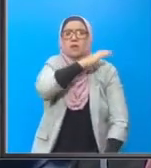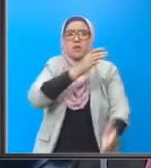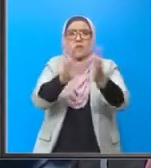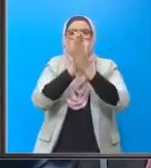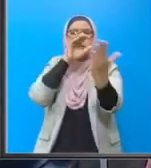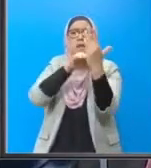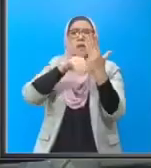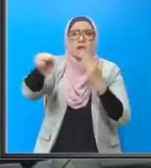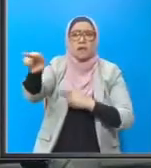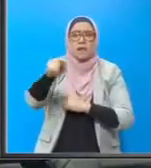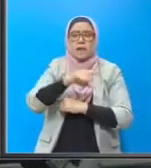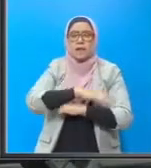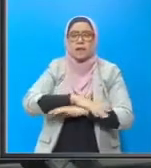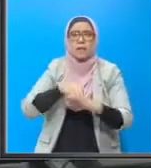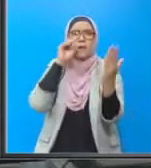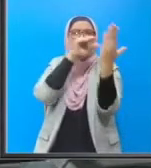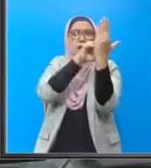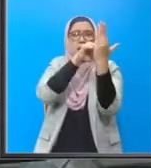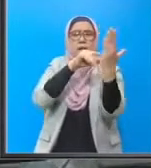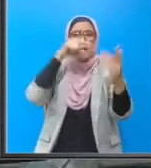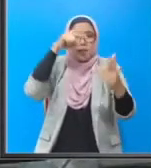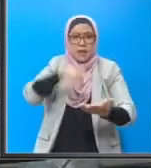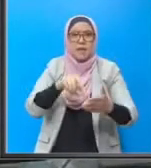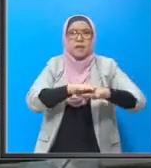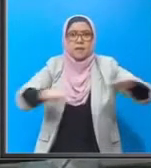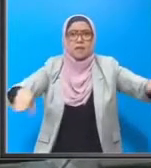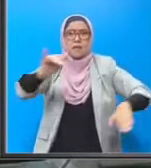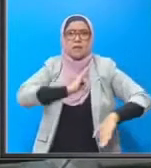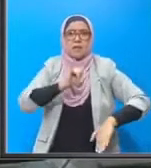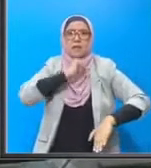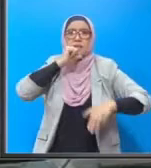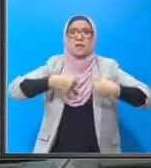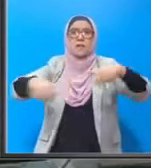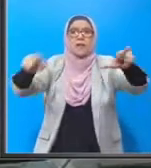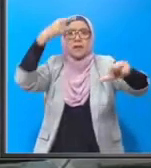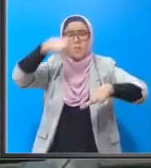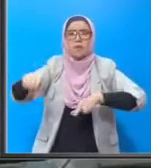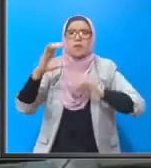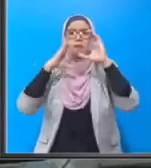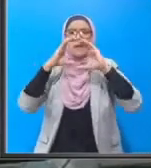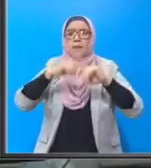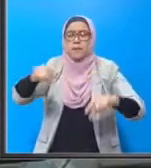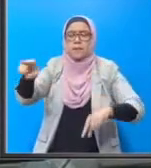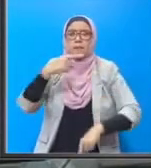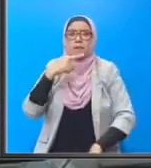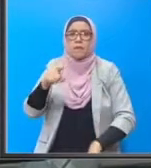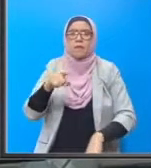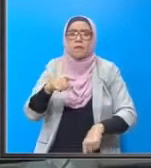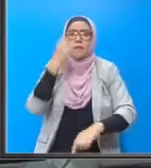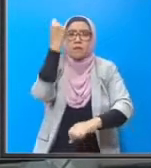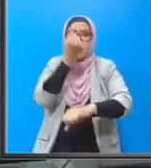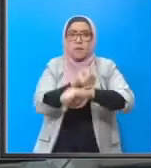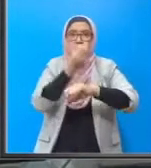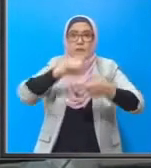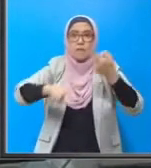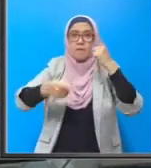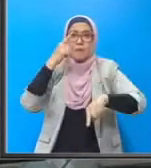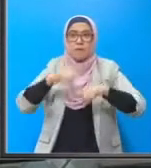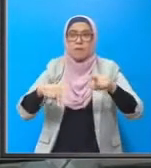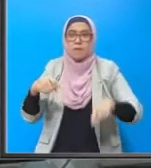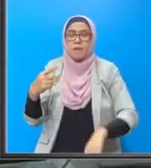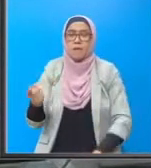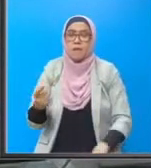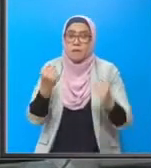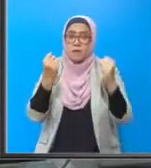171 saya tidak pernah melindungi klo saya saya tidak pernah kepada batu kawan batuk wanita